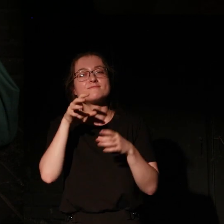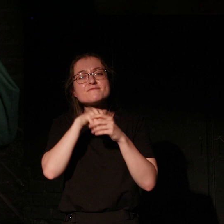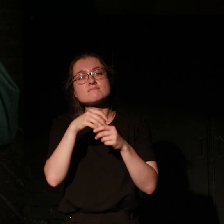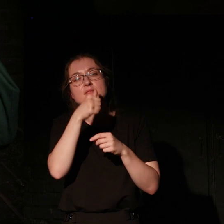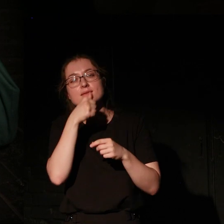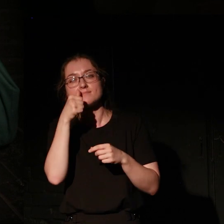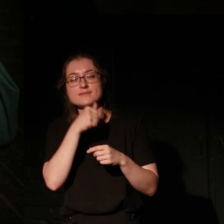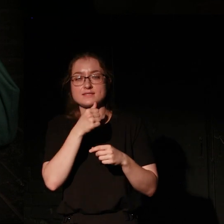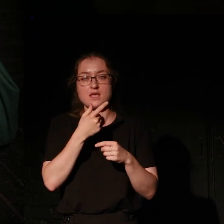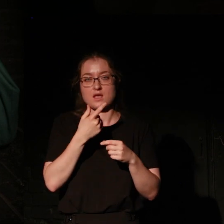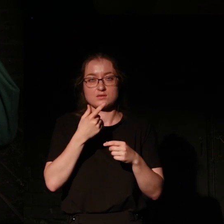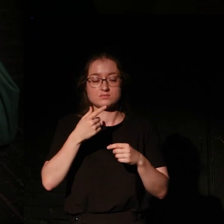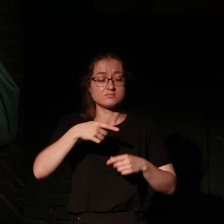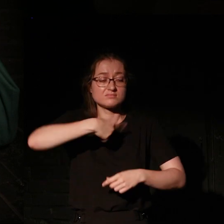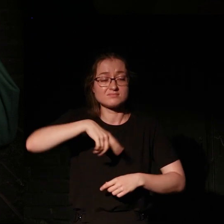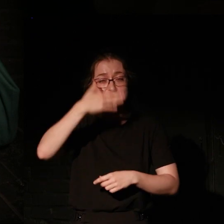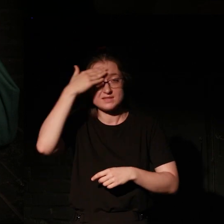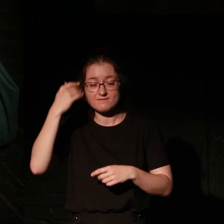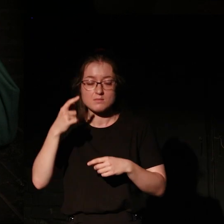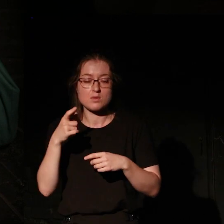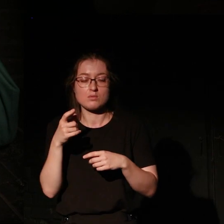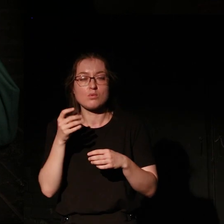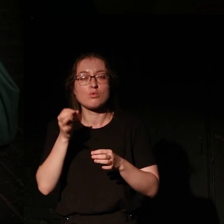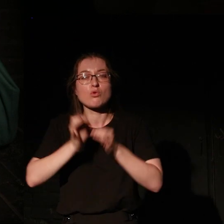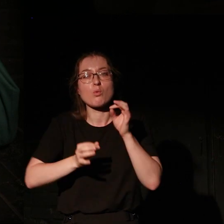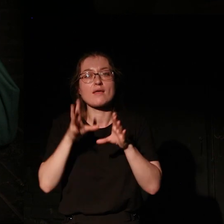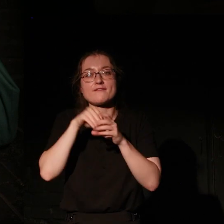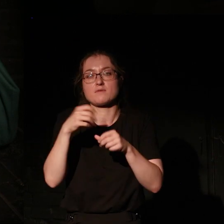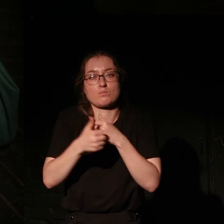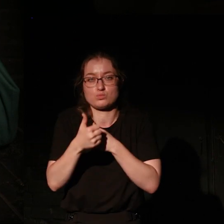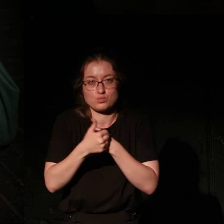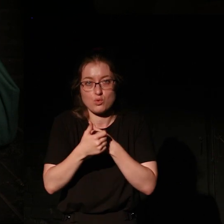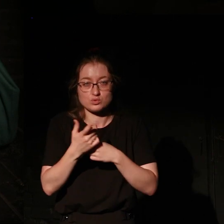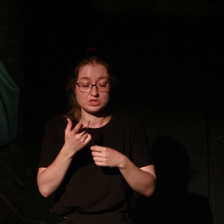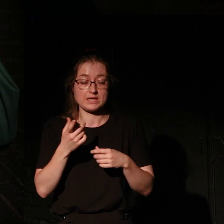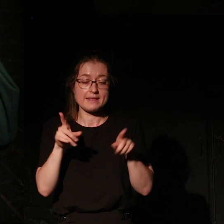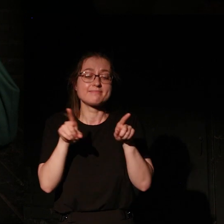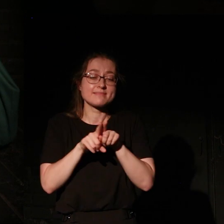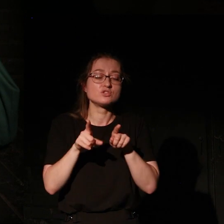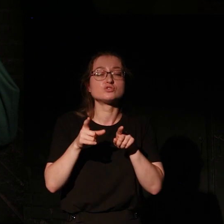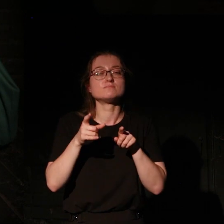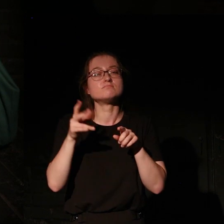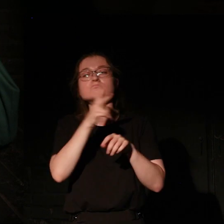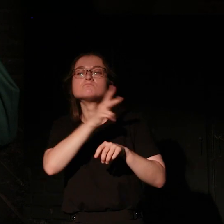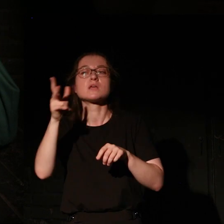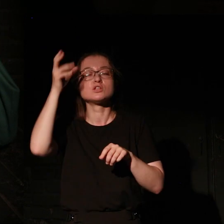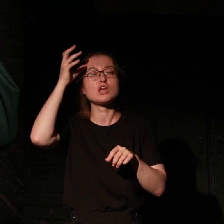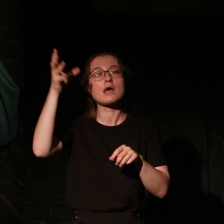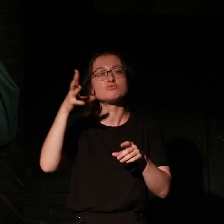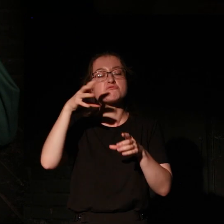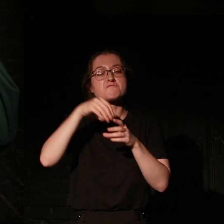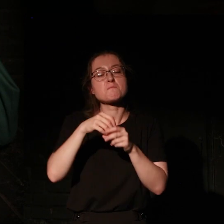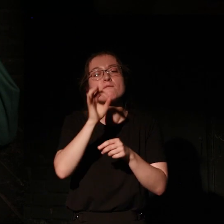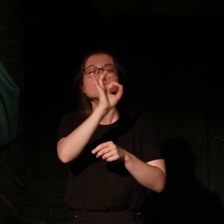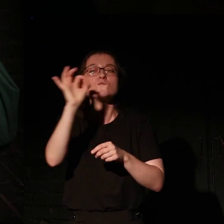dokładnie ta inspiracja polega. Ale jednocześnie każdy z tych autorów zachowuje swoje kompetencje